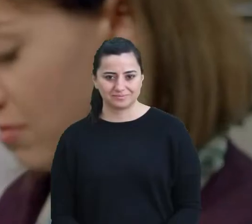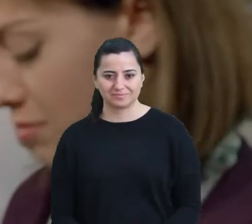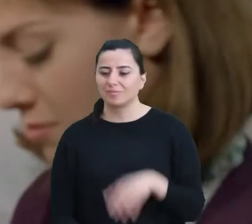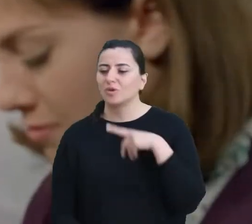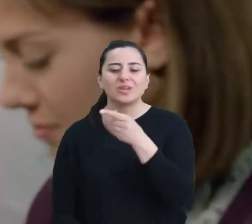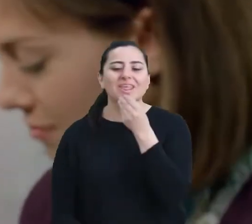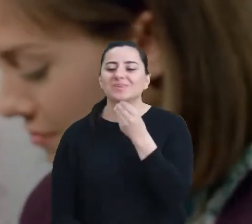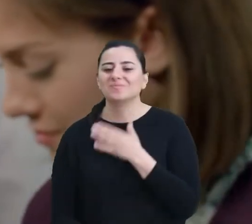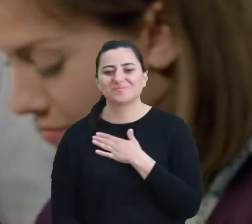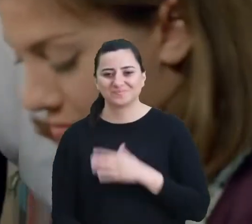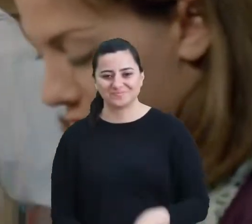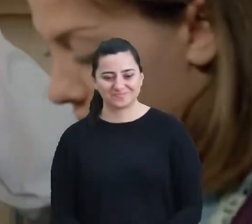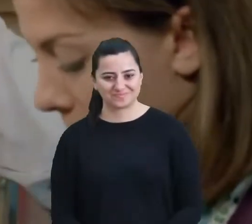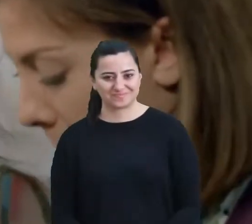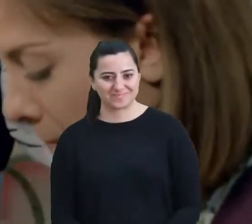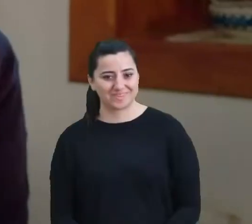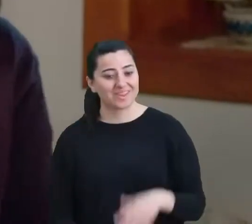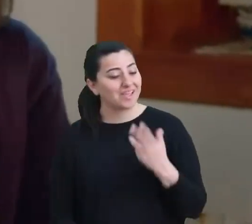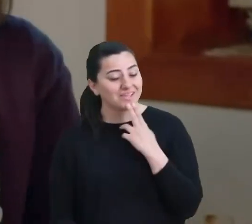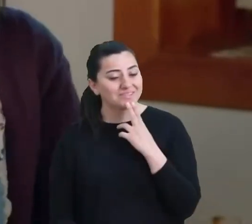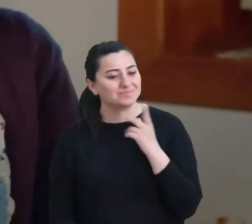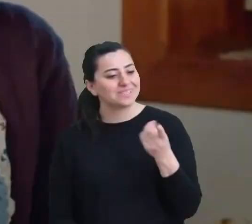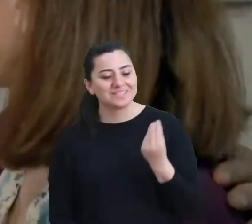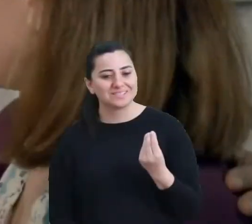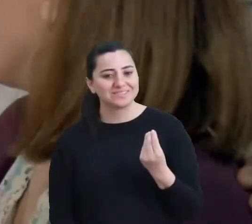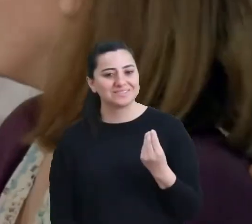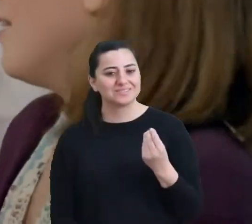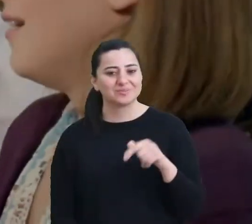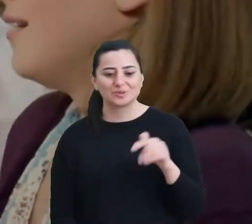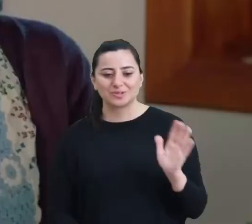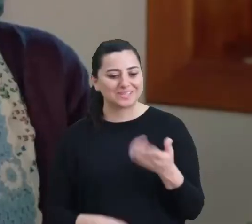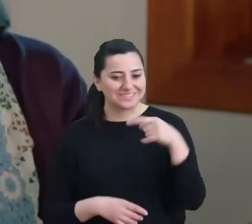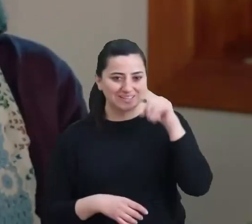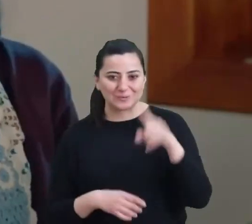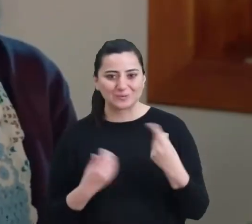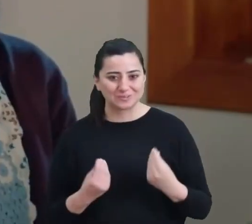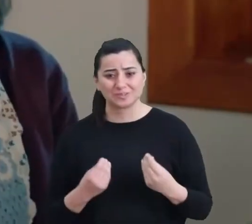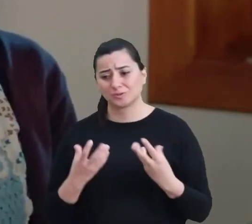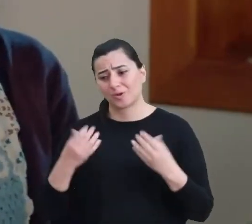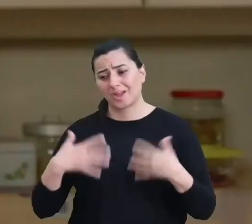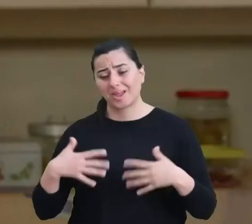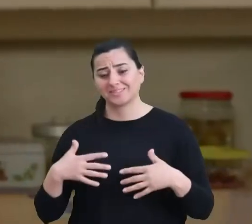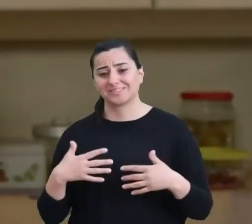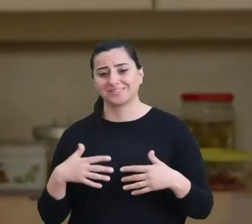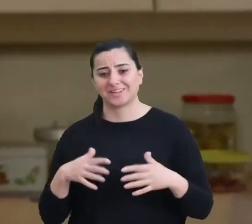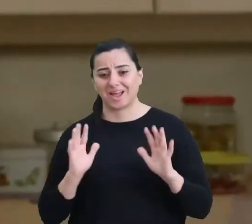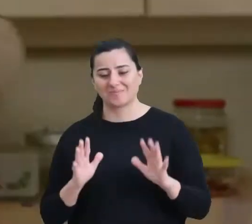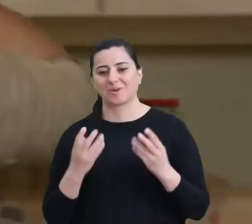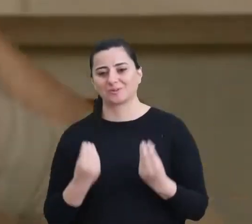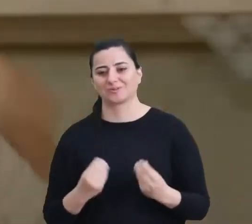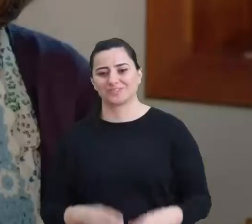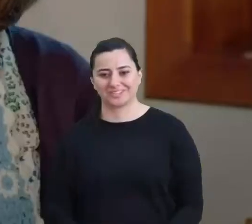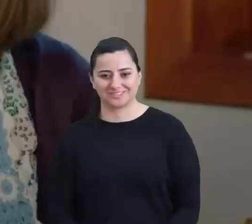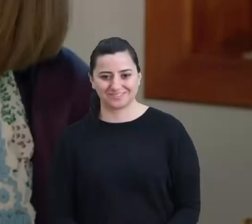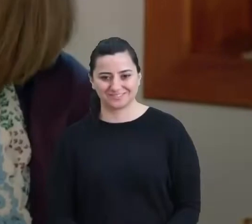Yerim ben onun dağzını. İyi kızım, sen nasılsın? Nasıl geçti bakayım ilk günün? Ay, çok heyecanlandım. Ama çok